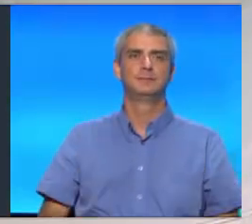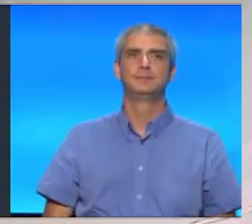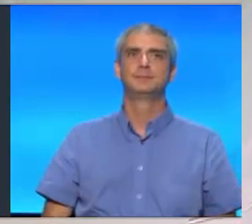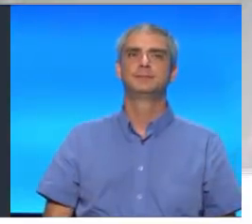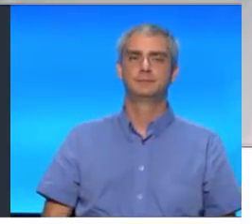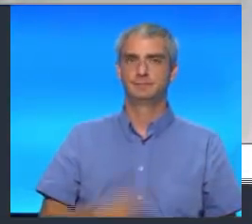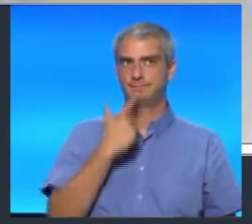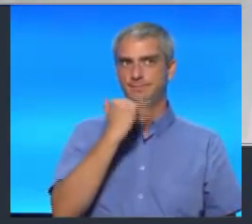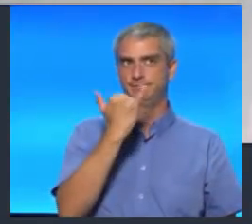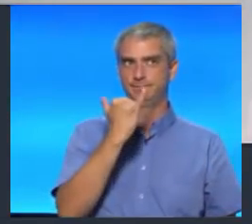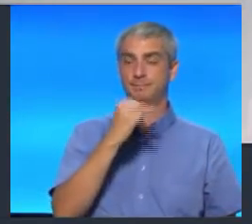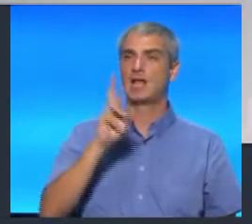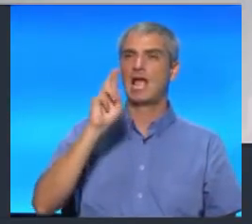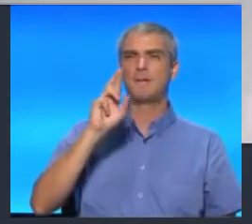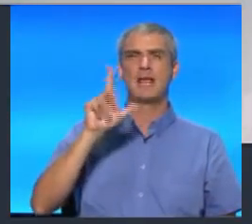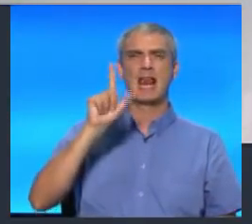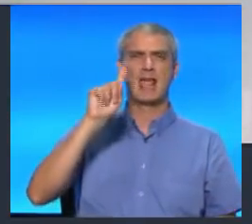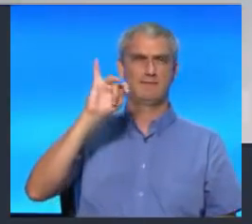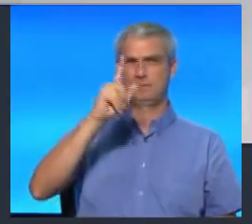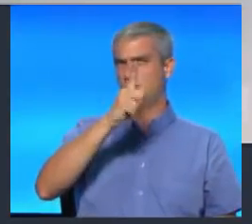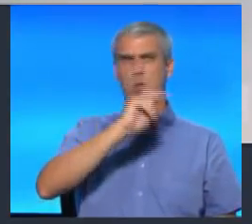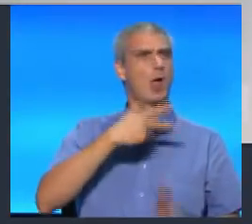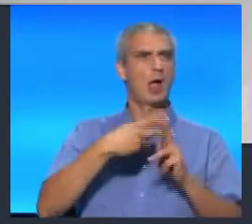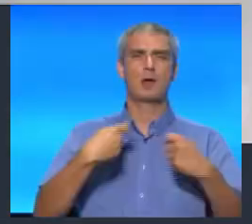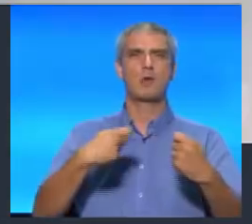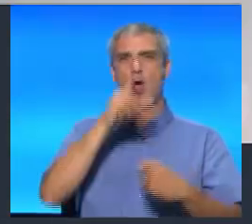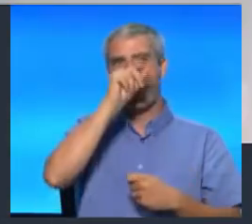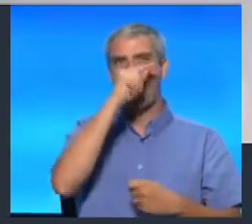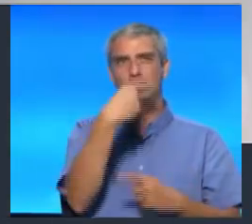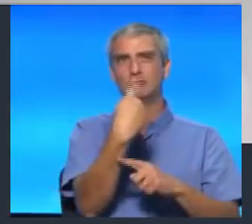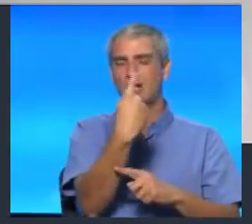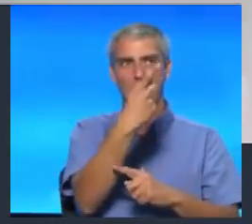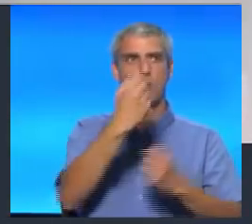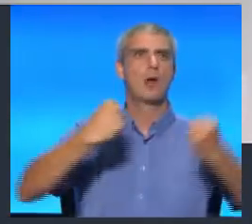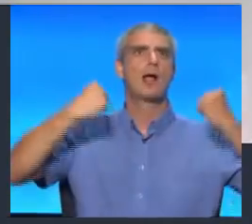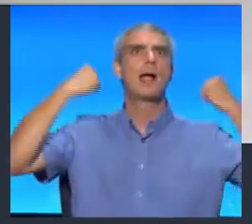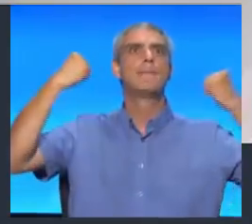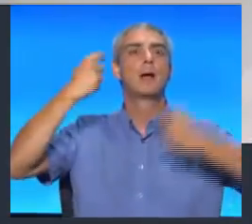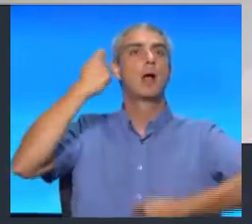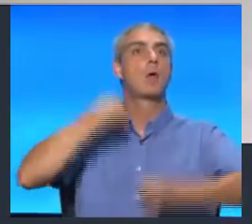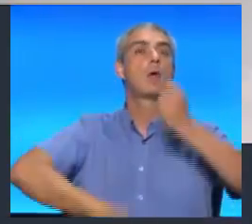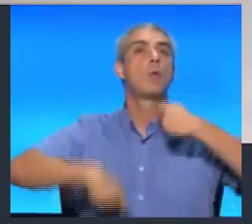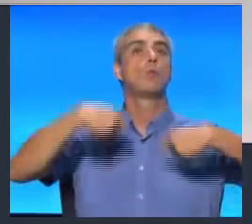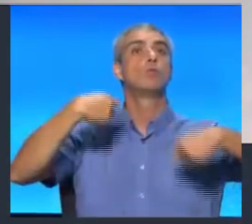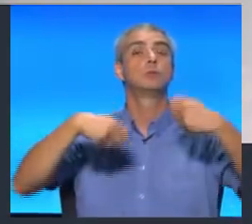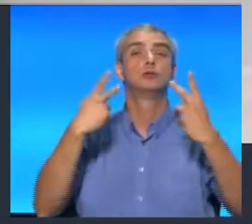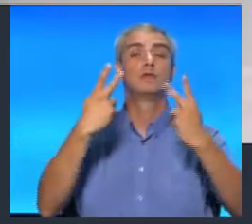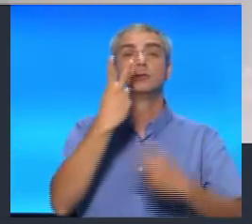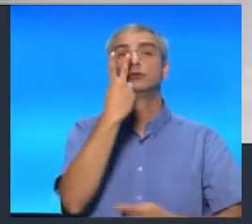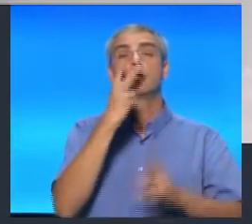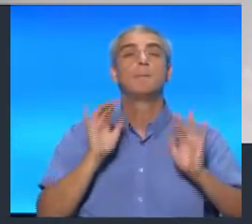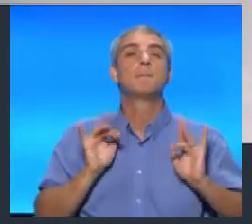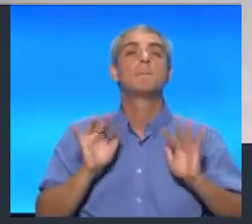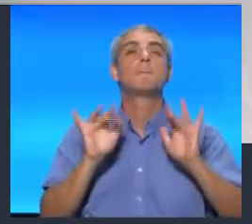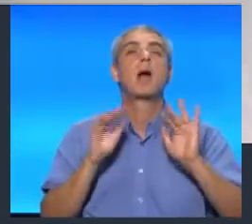כן, מיכל. רמי לוי הוא כבר מזמן לא האיש שמוכר עוף בשקל. רמי לוי הוא אימפריה שנסחרת בבורסה ושווה יותר משני מיליארד